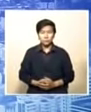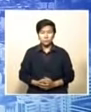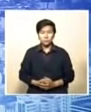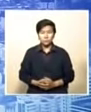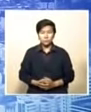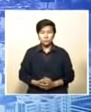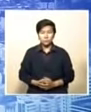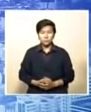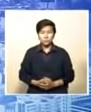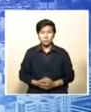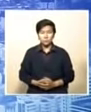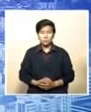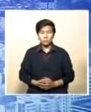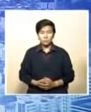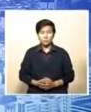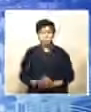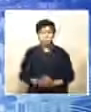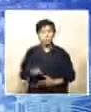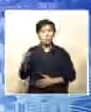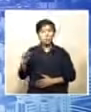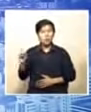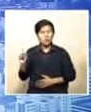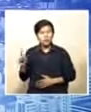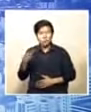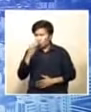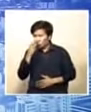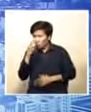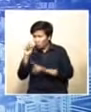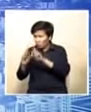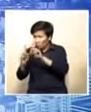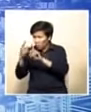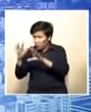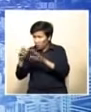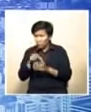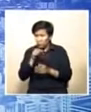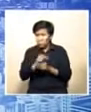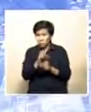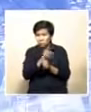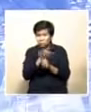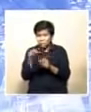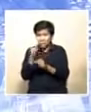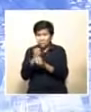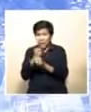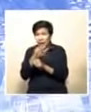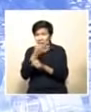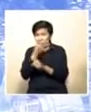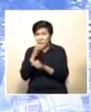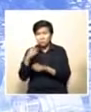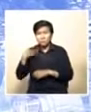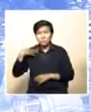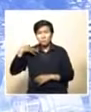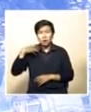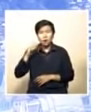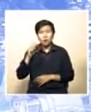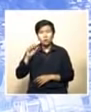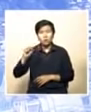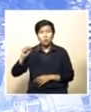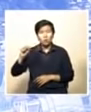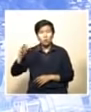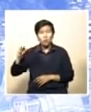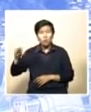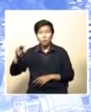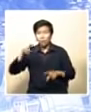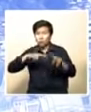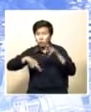ที่ตั้งด่านตรวจอยู่ระหว่างทางแล้วก็จะให้แก่ผู้ที่อยู่